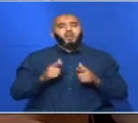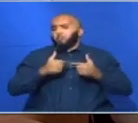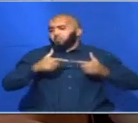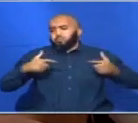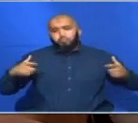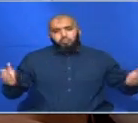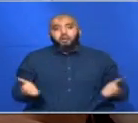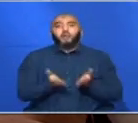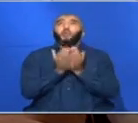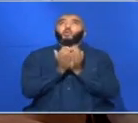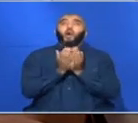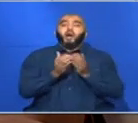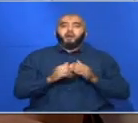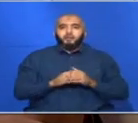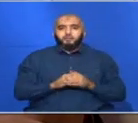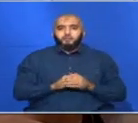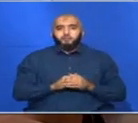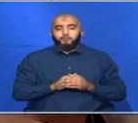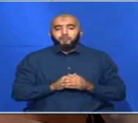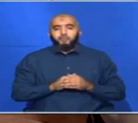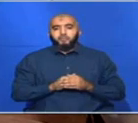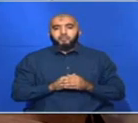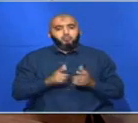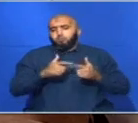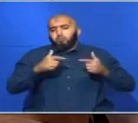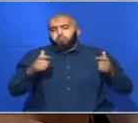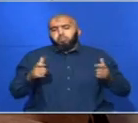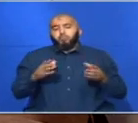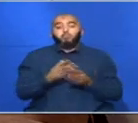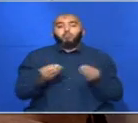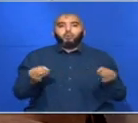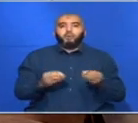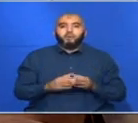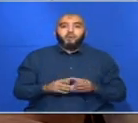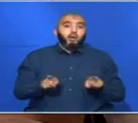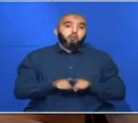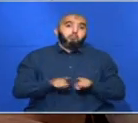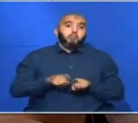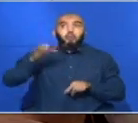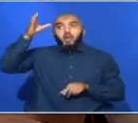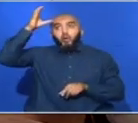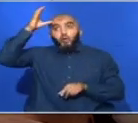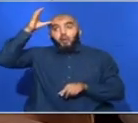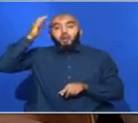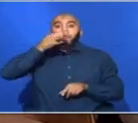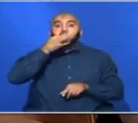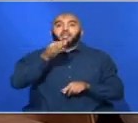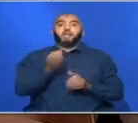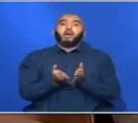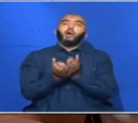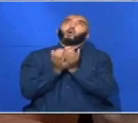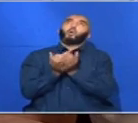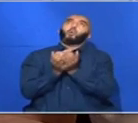ما فيه خير البلاد والعباد هذا ذكره والعلماء يسمونه ذكر الدعاء